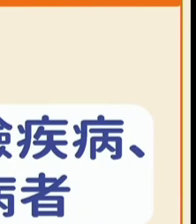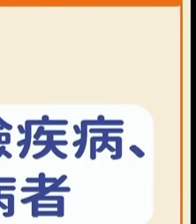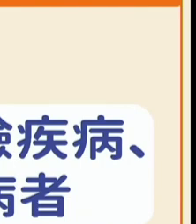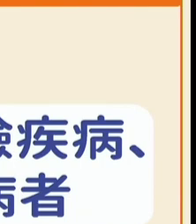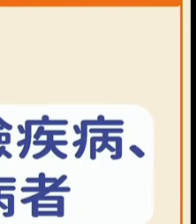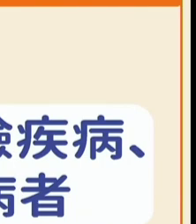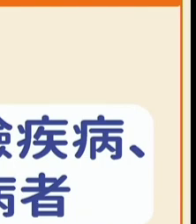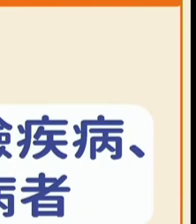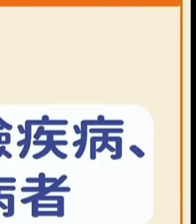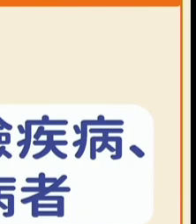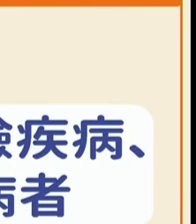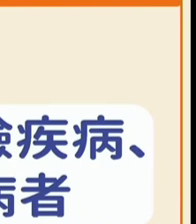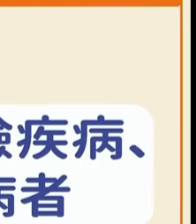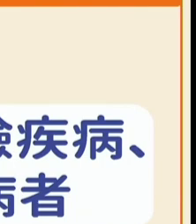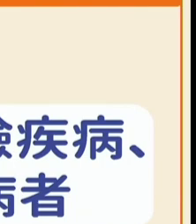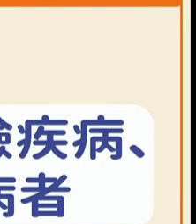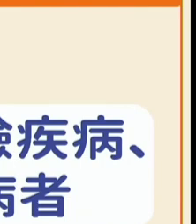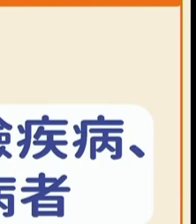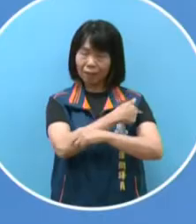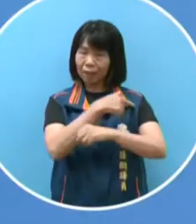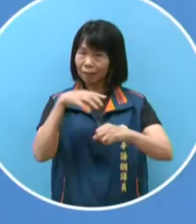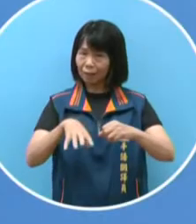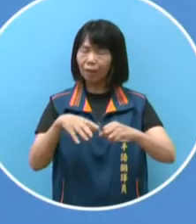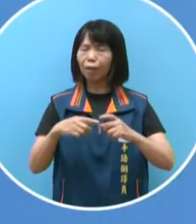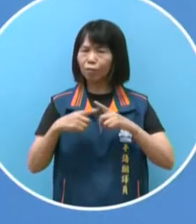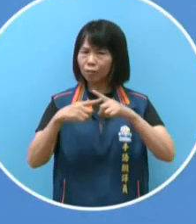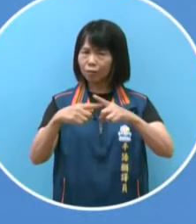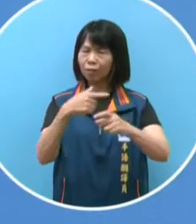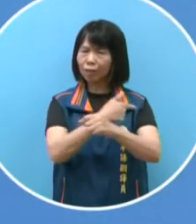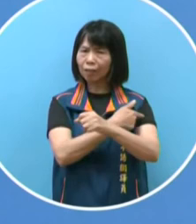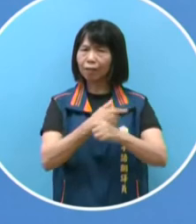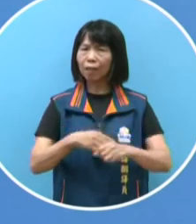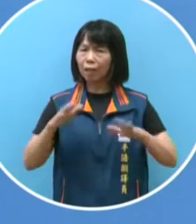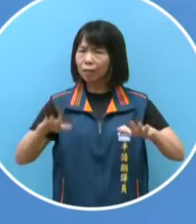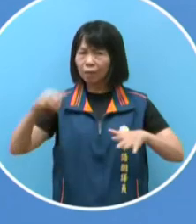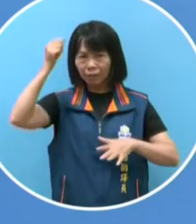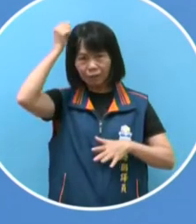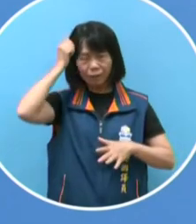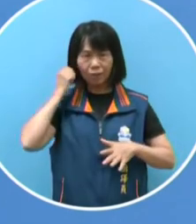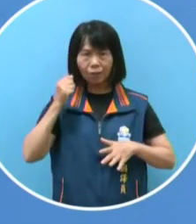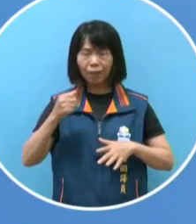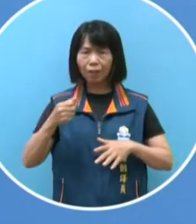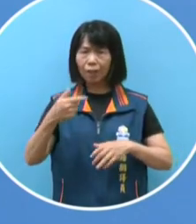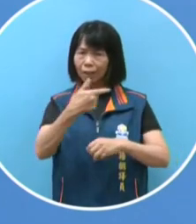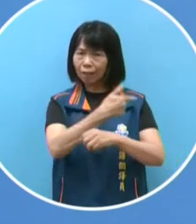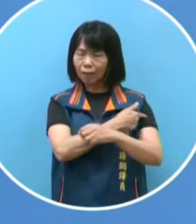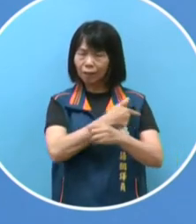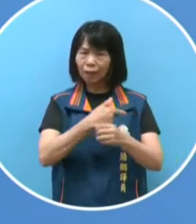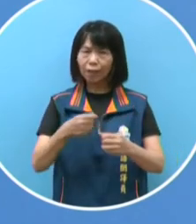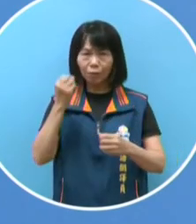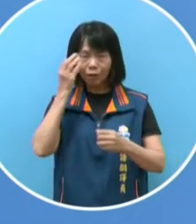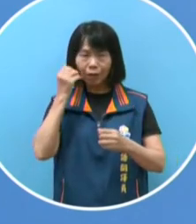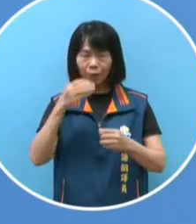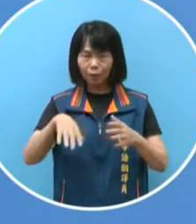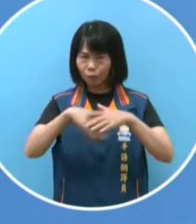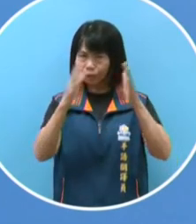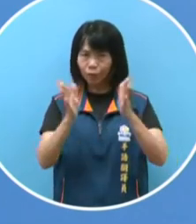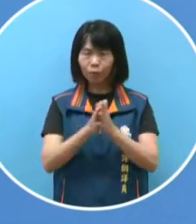192.gov.tw 这个网哈，然后去做登录。那光今天早上哈，就在全县已经施打